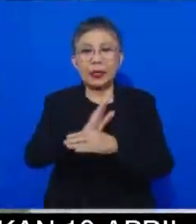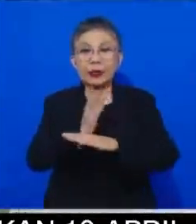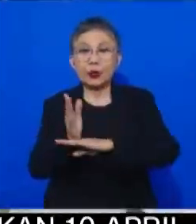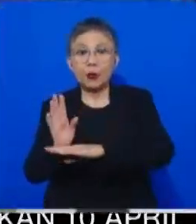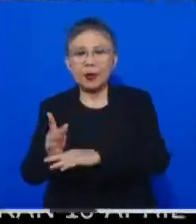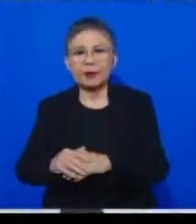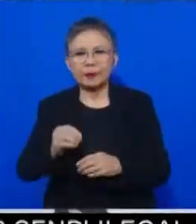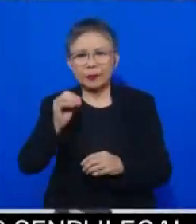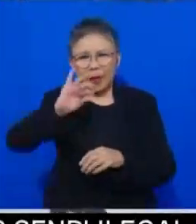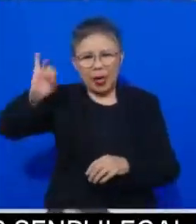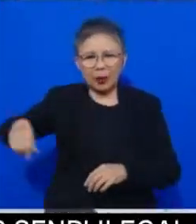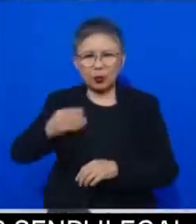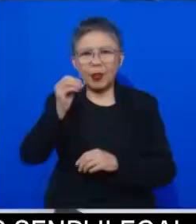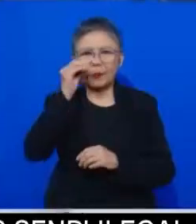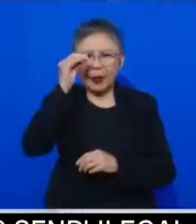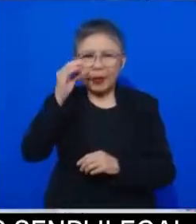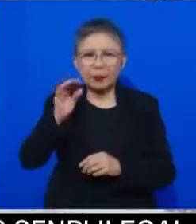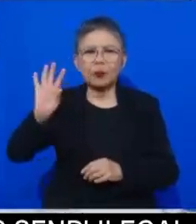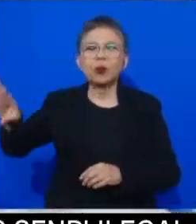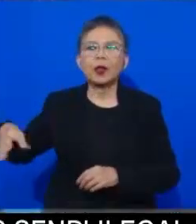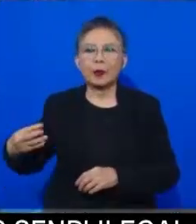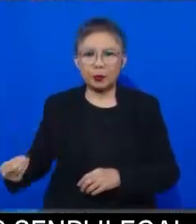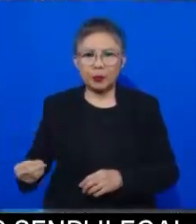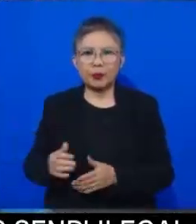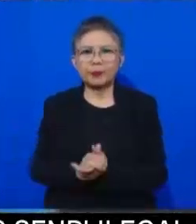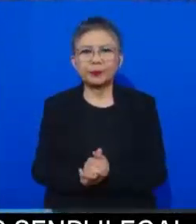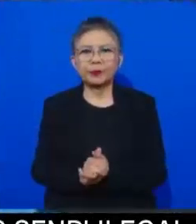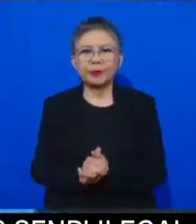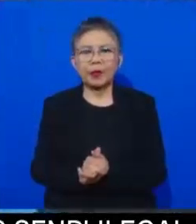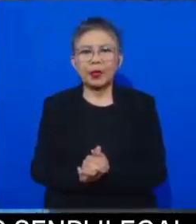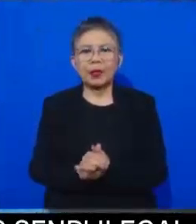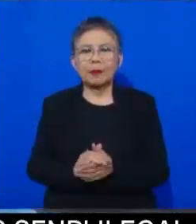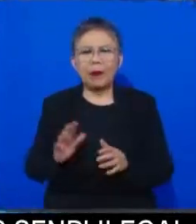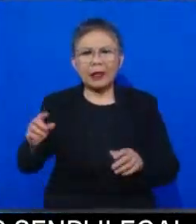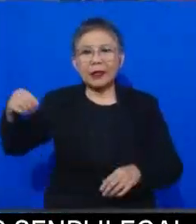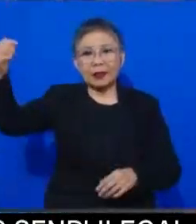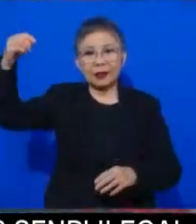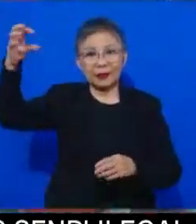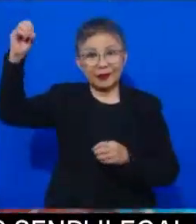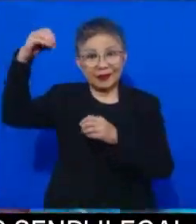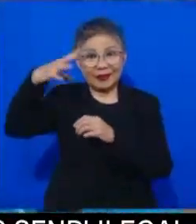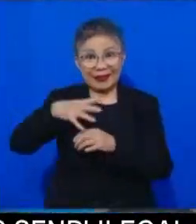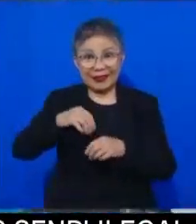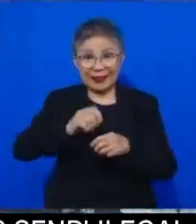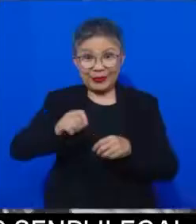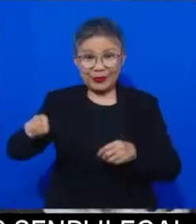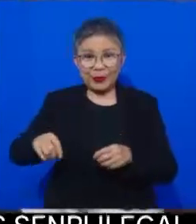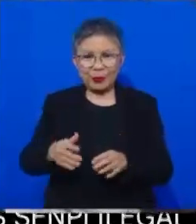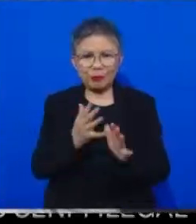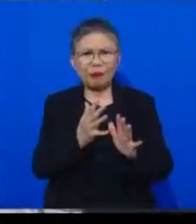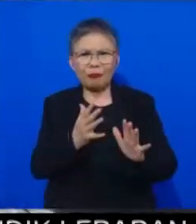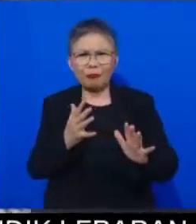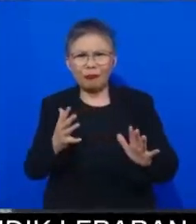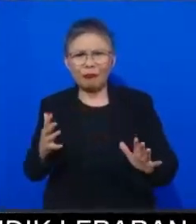bawaan pun dibawa para pemudik untuk pulang kampung. Selain pemudik, ratusan santri juga memenuhi antrean setelah libur